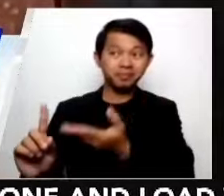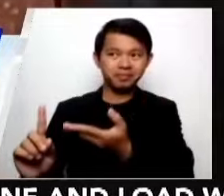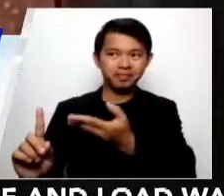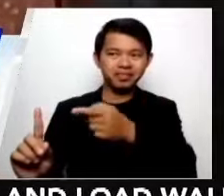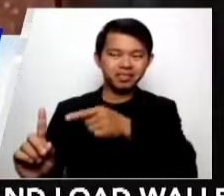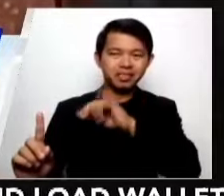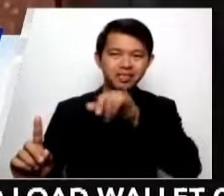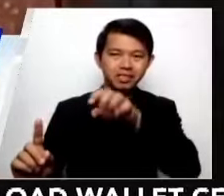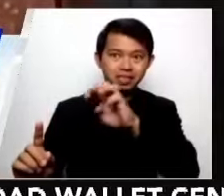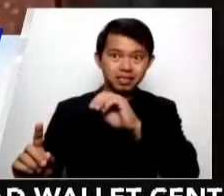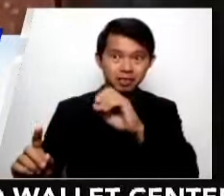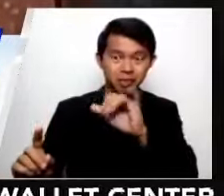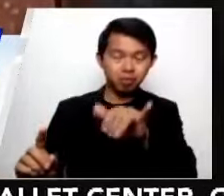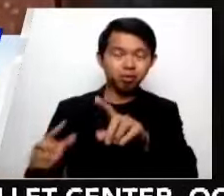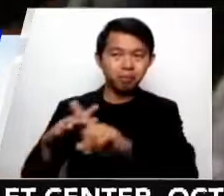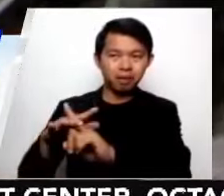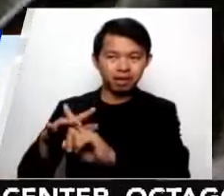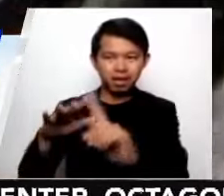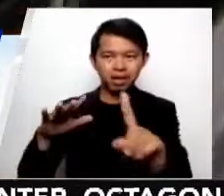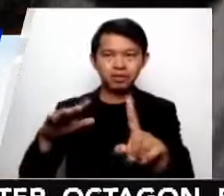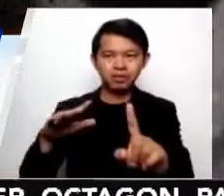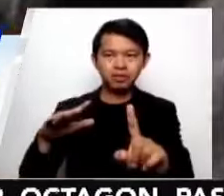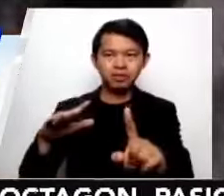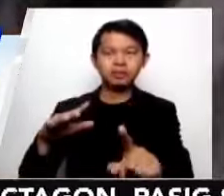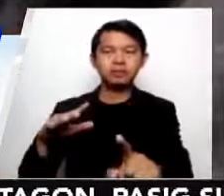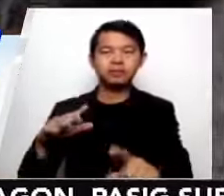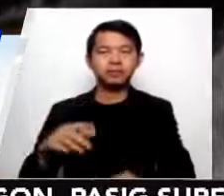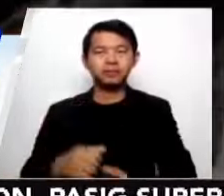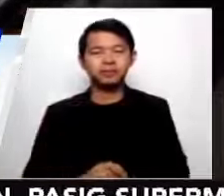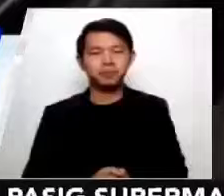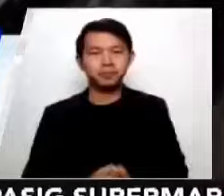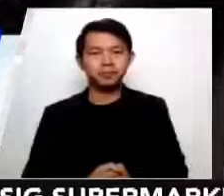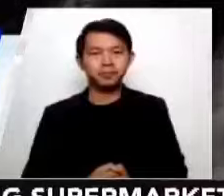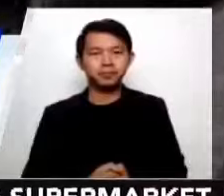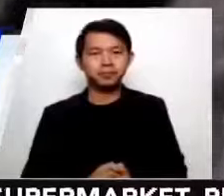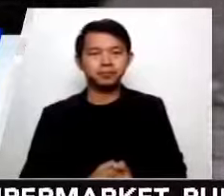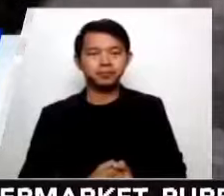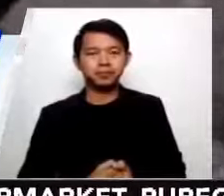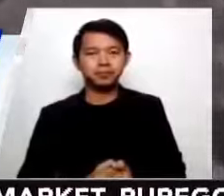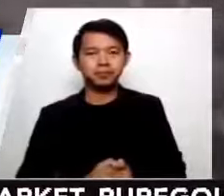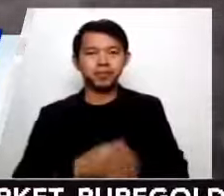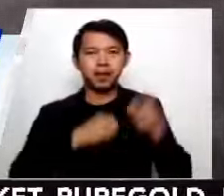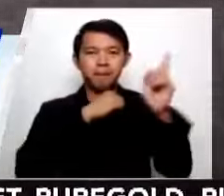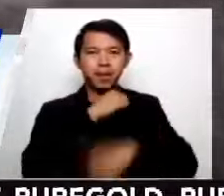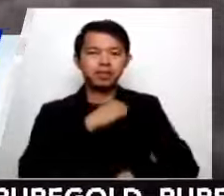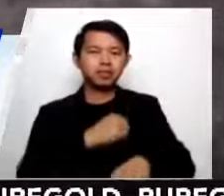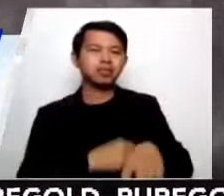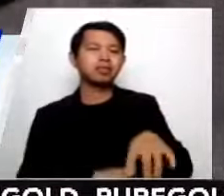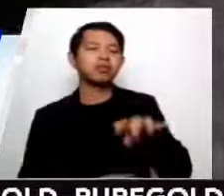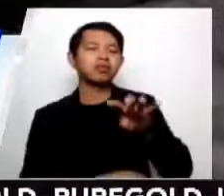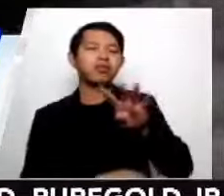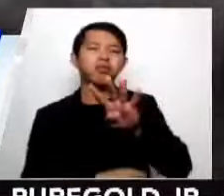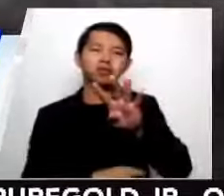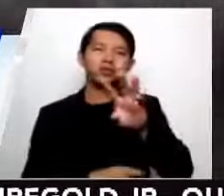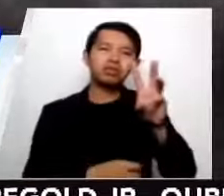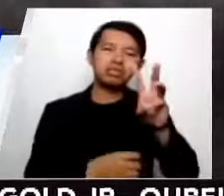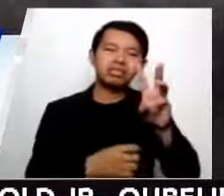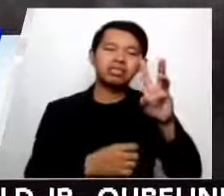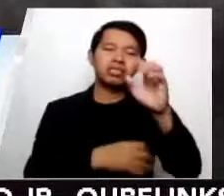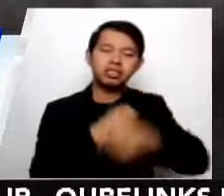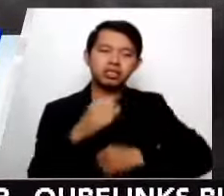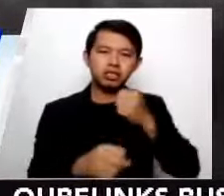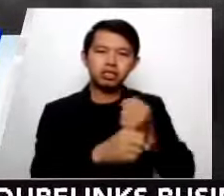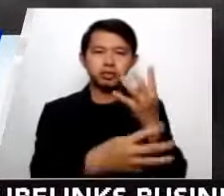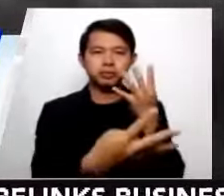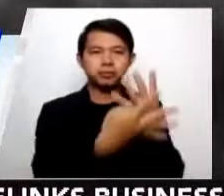yung biktimang si Gerald Jemboy Baltazar. Sinentensyahan siya ng 4 hanggang 6 na taong pagkakakulong at pinagbabayad ng danyo